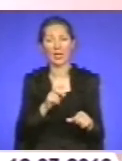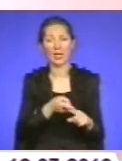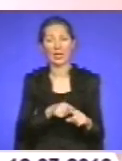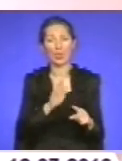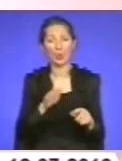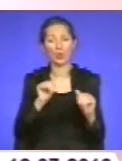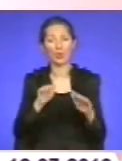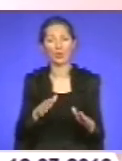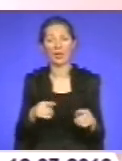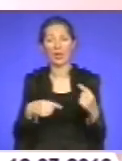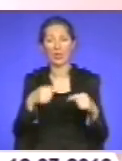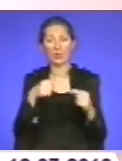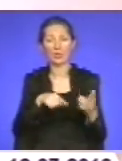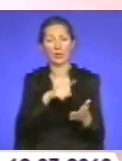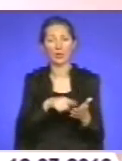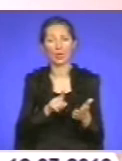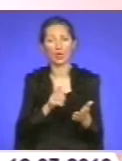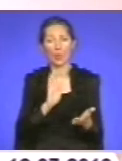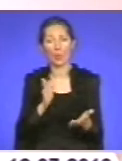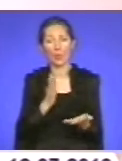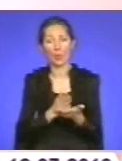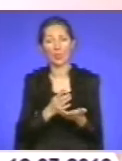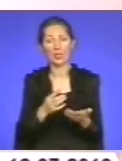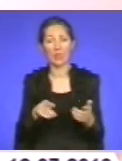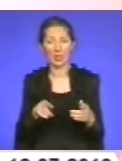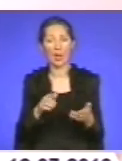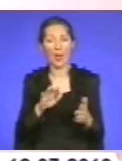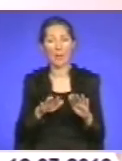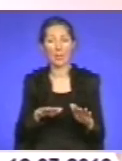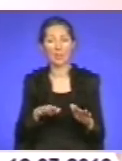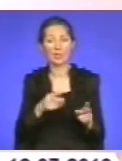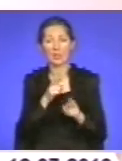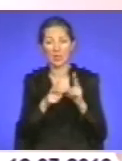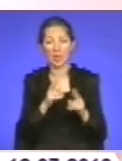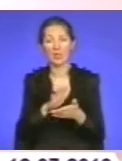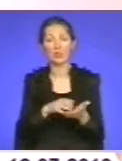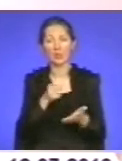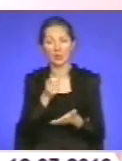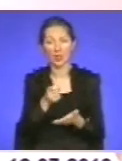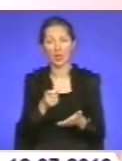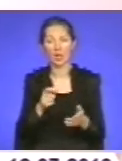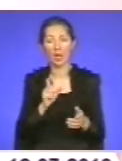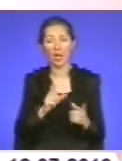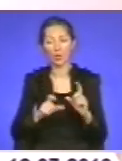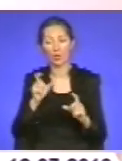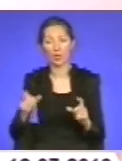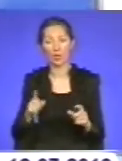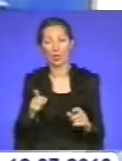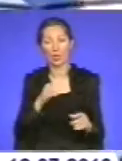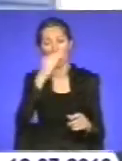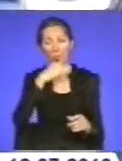вирішувати спірні питання, якщо будуть мати такі місце, і скарги, звернення абітурієнтів, їхніх батьків і різних